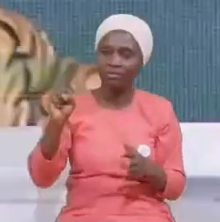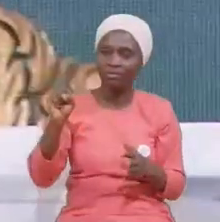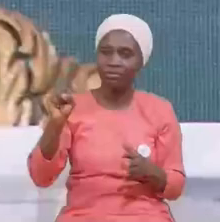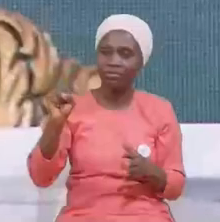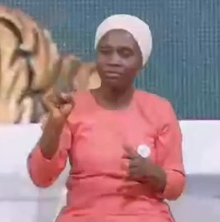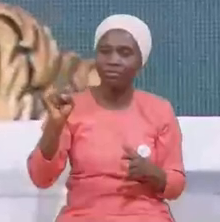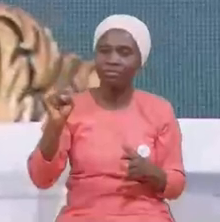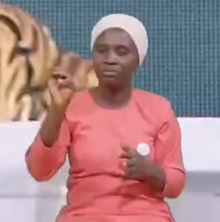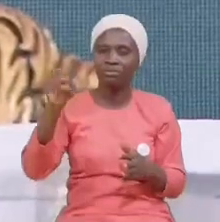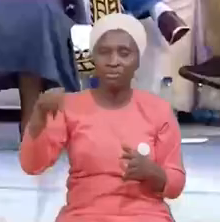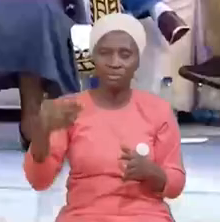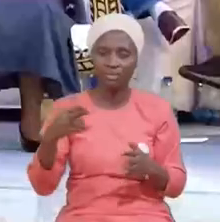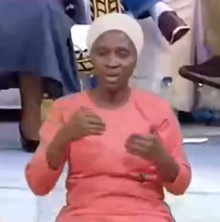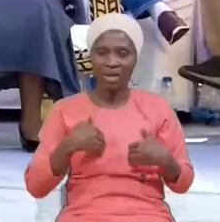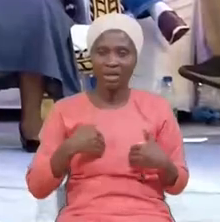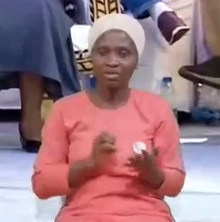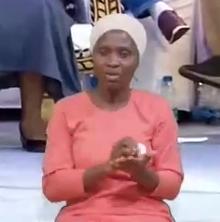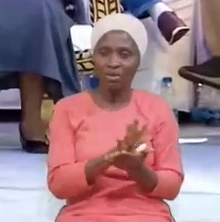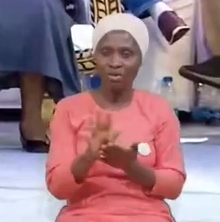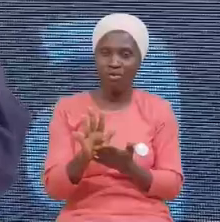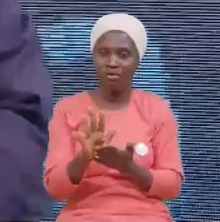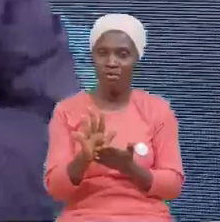Joseph avait des épines dans la famille.